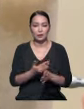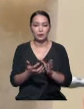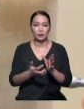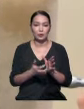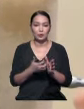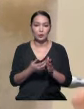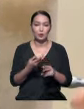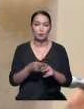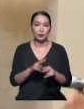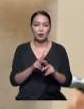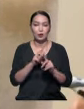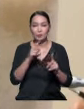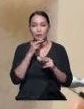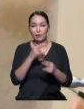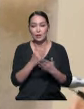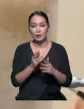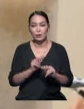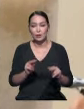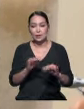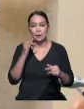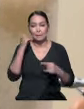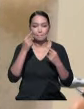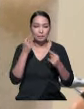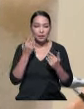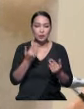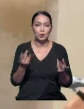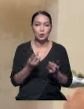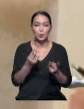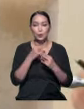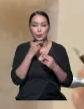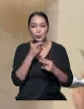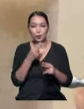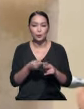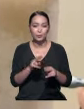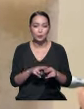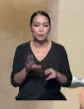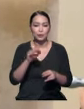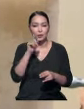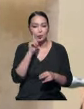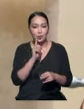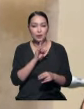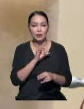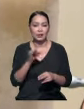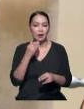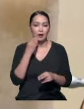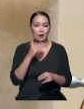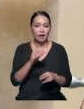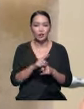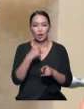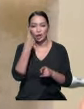Поэтому особое внимание педагогов-психологов необходимо уделять повышению доступности и качеству индивидуального сопровождения